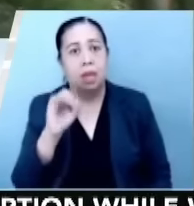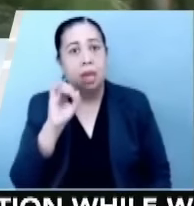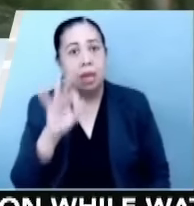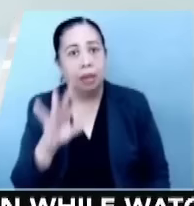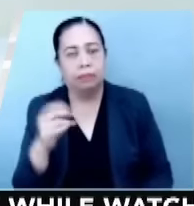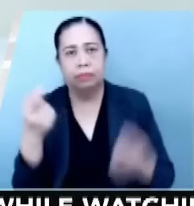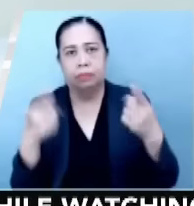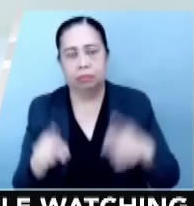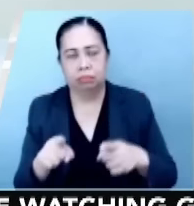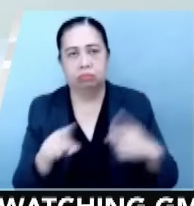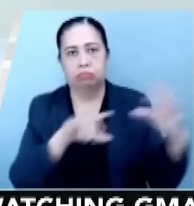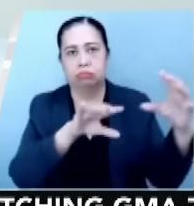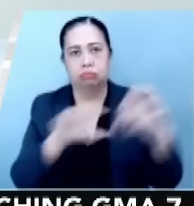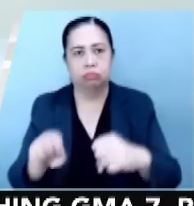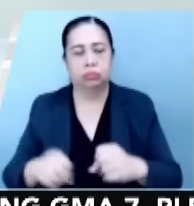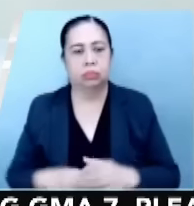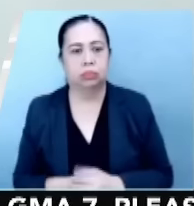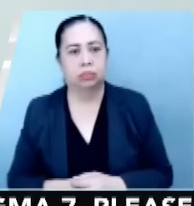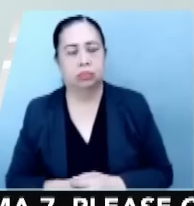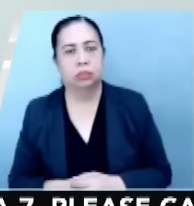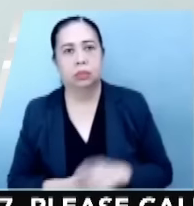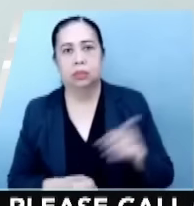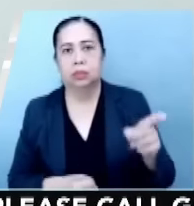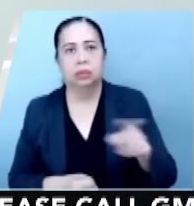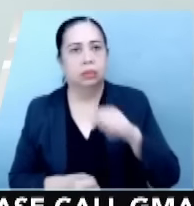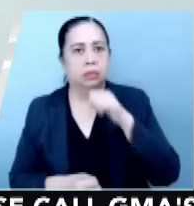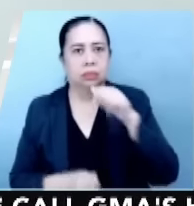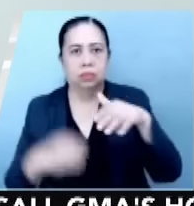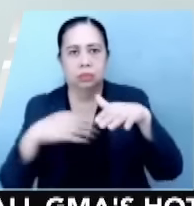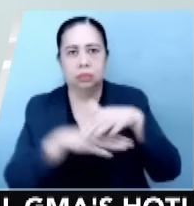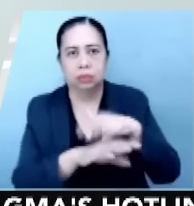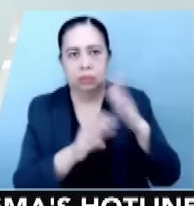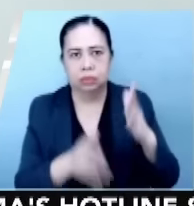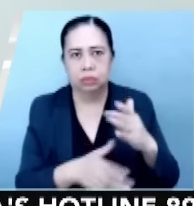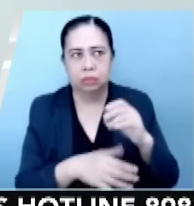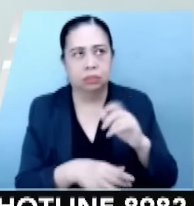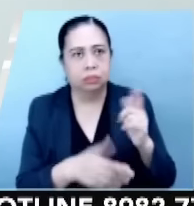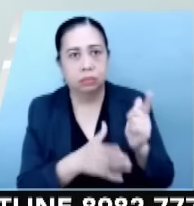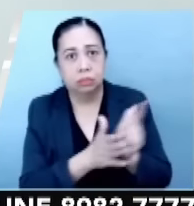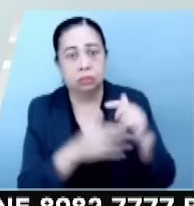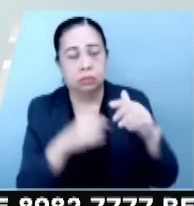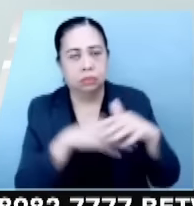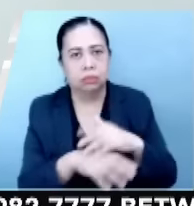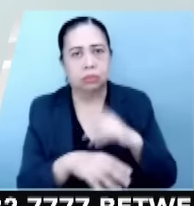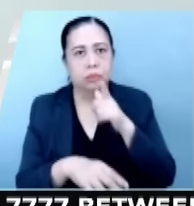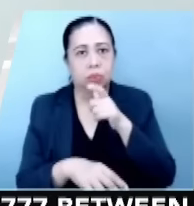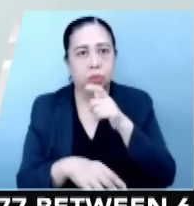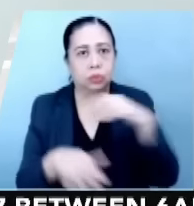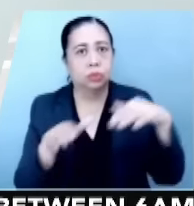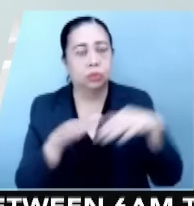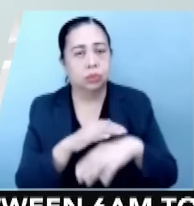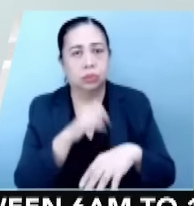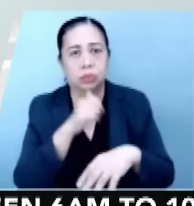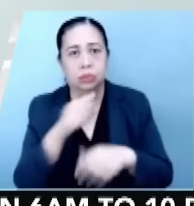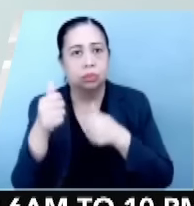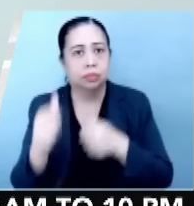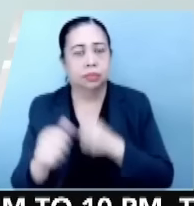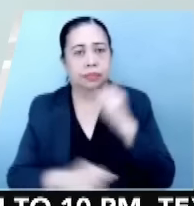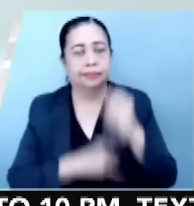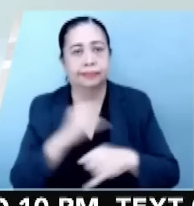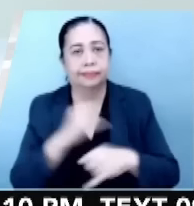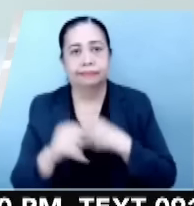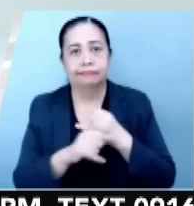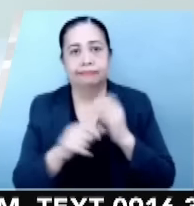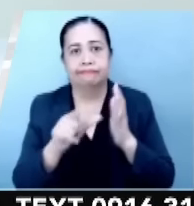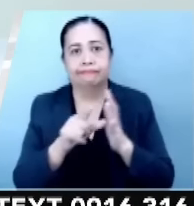manghulihan. They are not trespassers. Kung meron mang trespasser dito na hindi sumusunod sa international law,